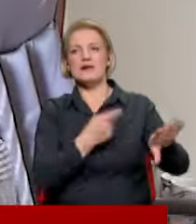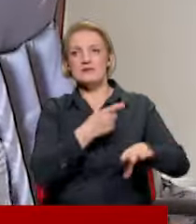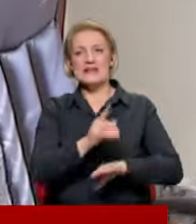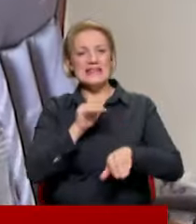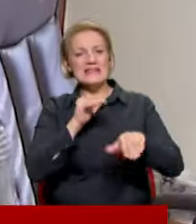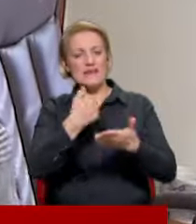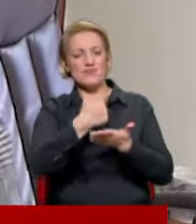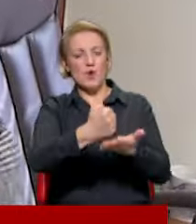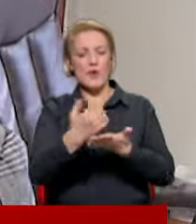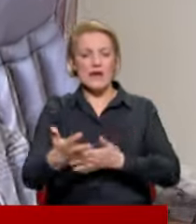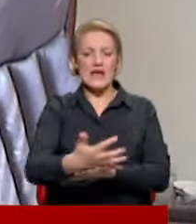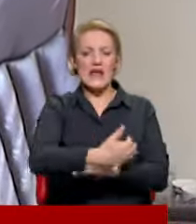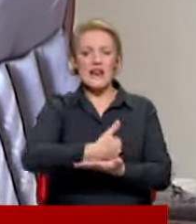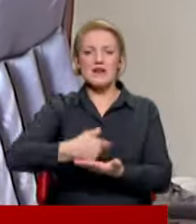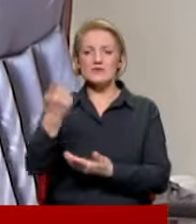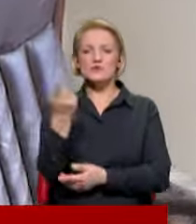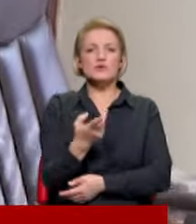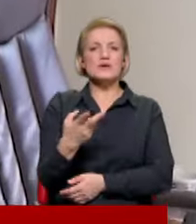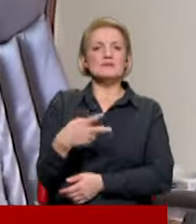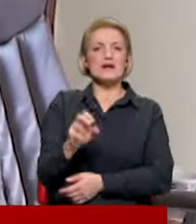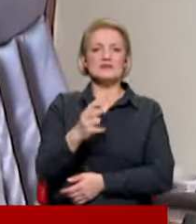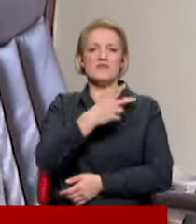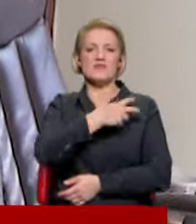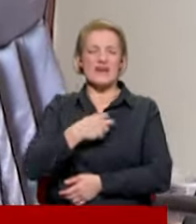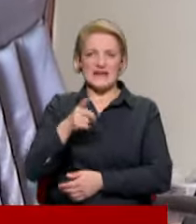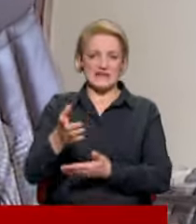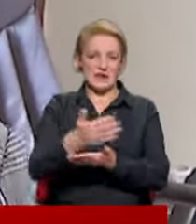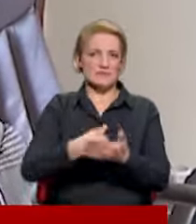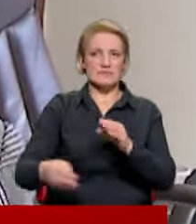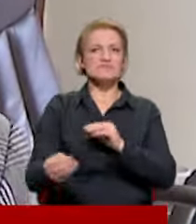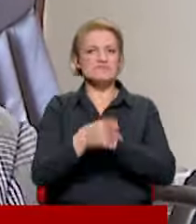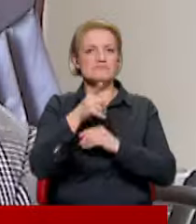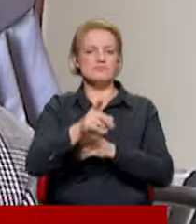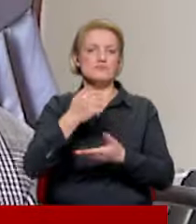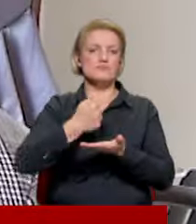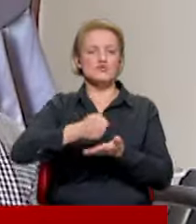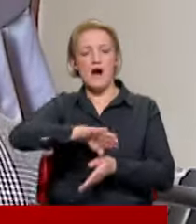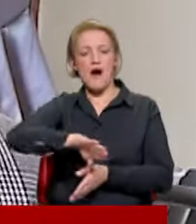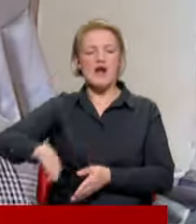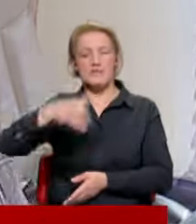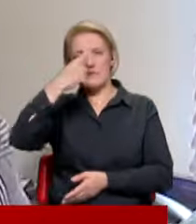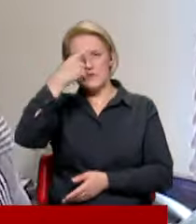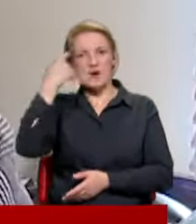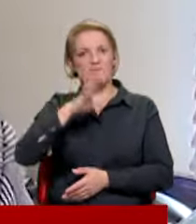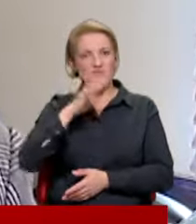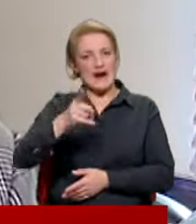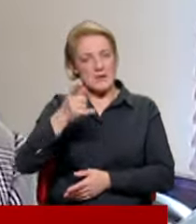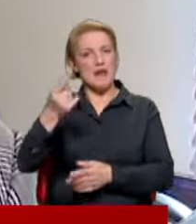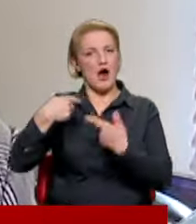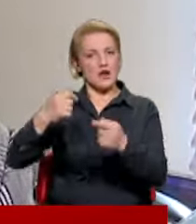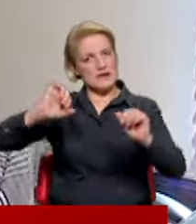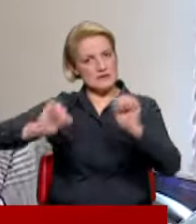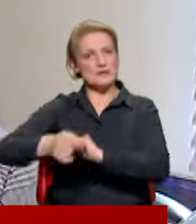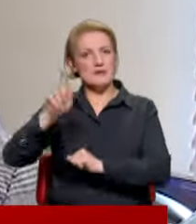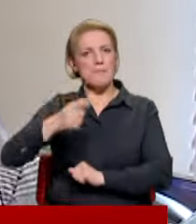destekleme fonu gelirlerin zaten % 180'i vergi paylarından oluşuyor zaten bunu bütçeden ayırma imkanınız var kırsınlar harcamalarını